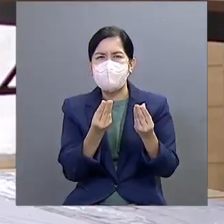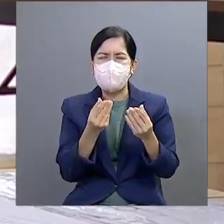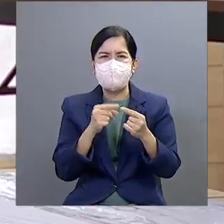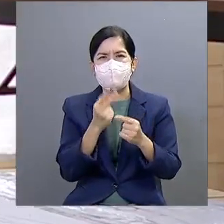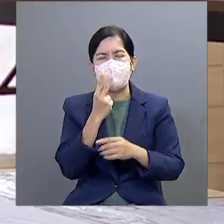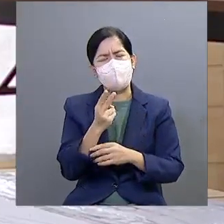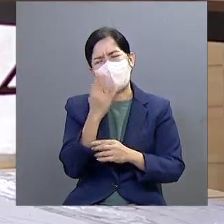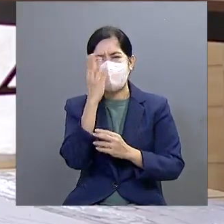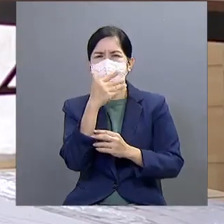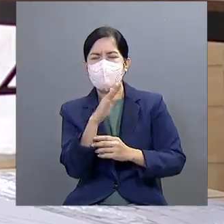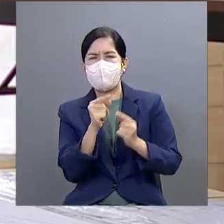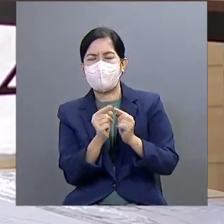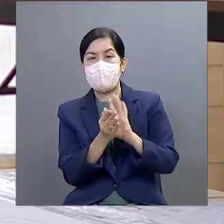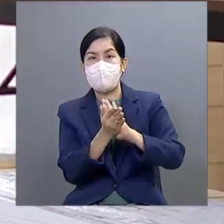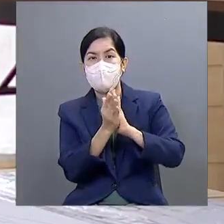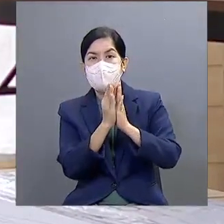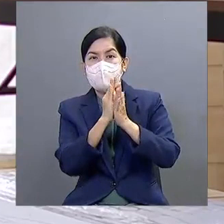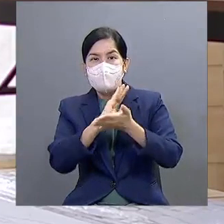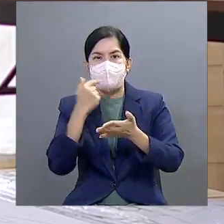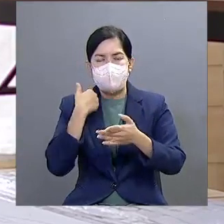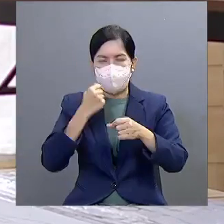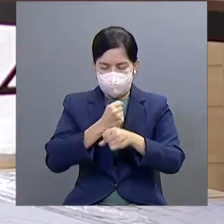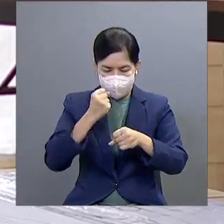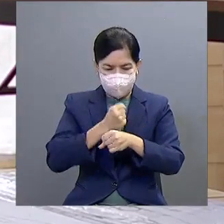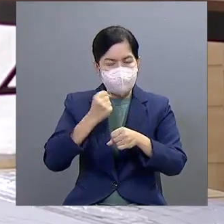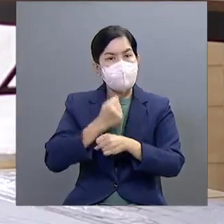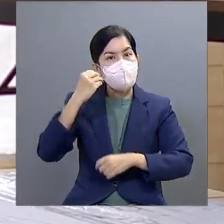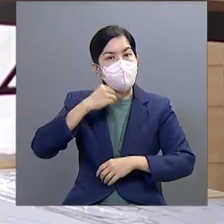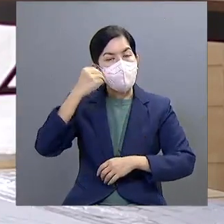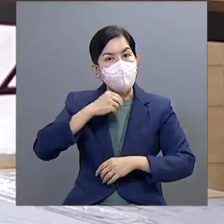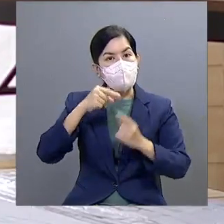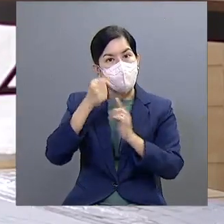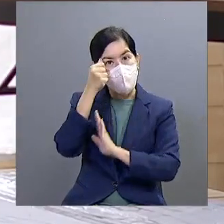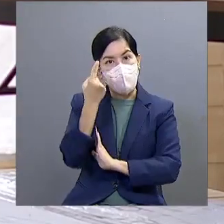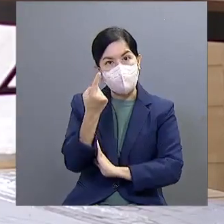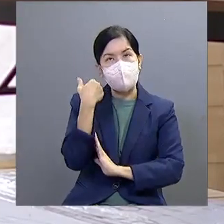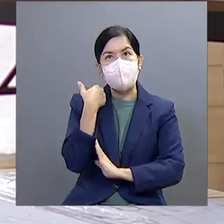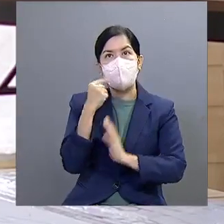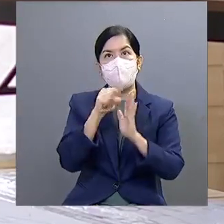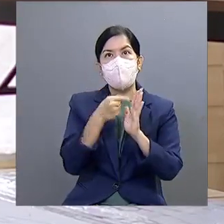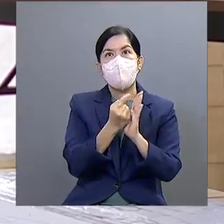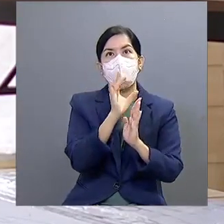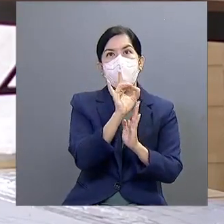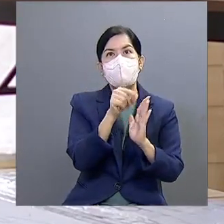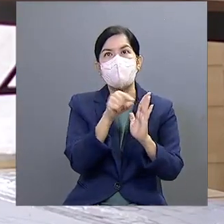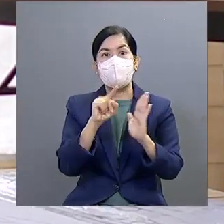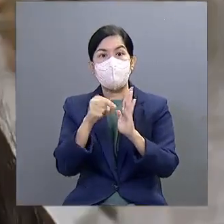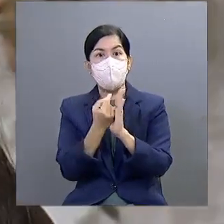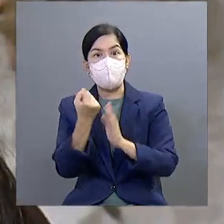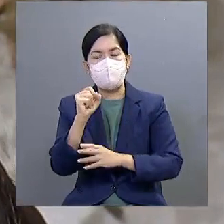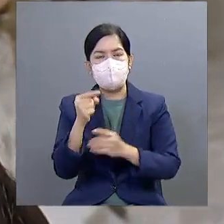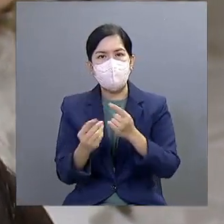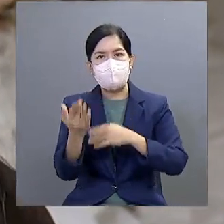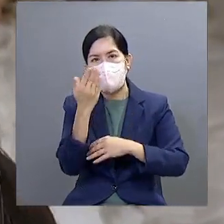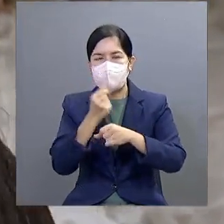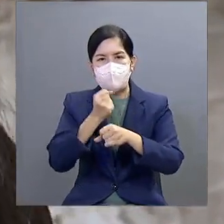ฒนามาเรื่อยๆโดยการนั่งปั้นทุกวันเนี่ยวันละ 8-10 ชั่วโมงเลยตื่นมาปั้นตื่นมาปั้นตื่นมาปั้นปั้นจนกระทั่งเนี่ย